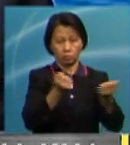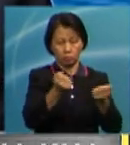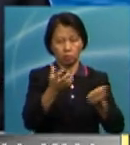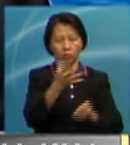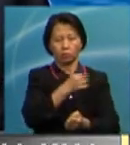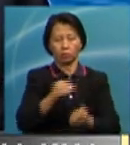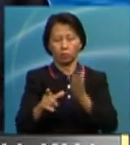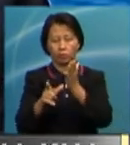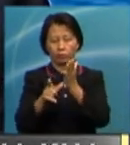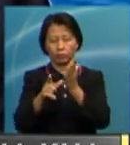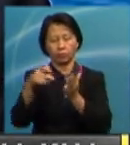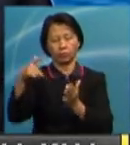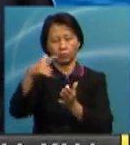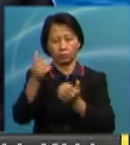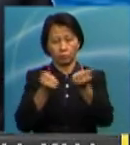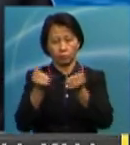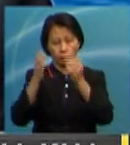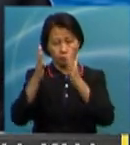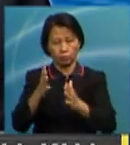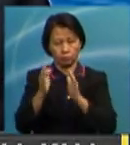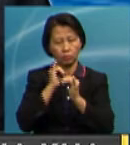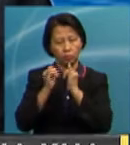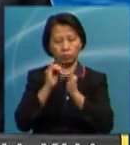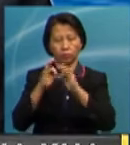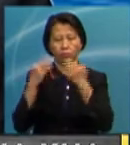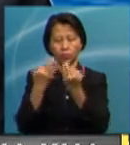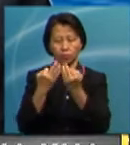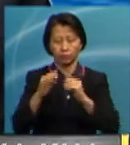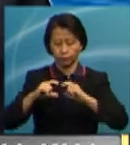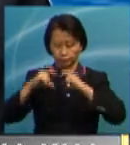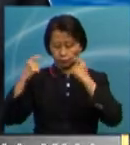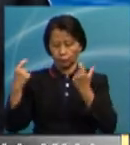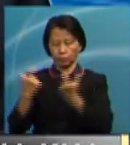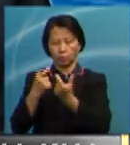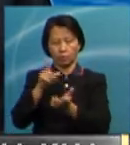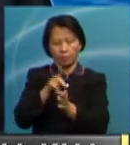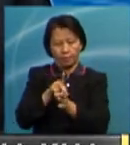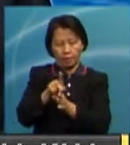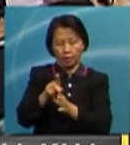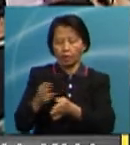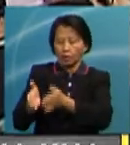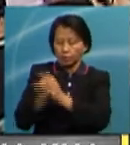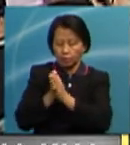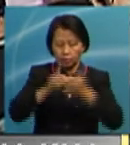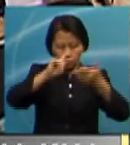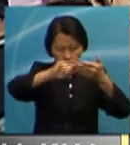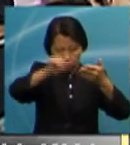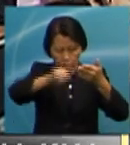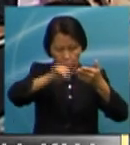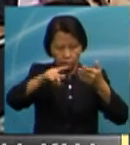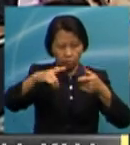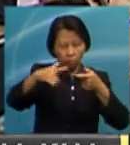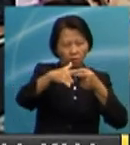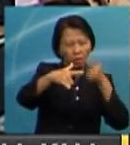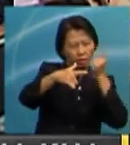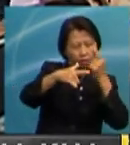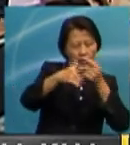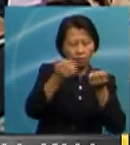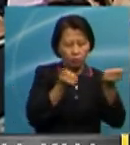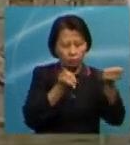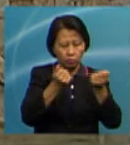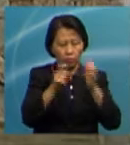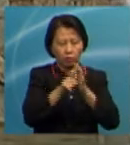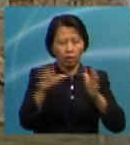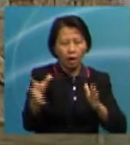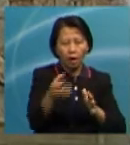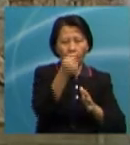Shah dan penolong juruterbang Farid Abdul Hamid sekumpulan pakar akan diminta memeriksa simulator penerbangan yang